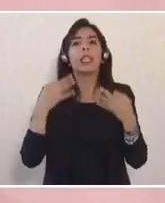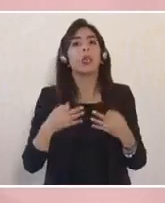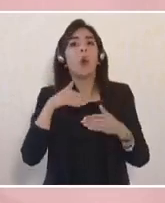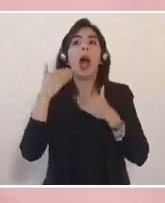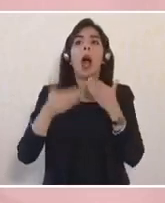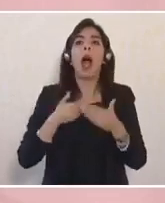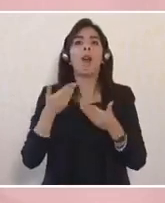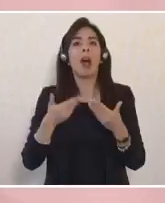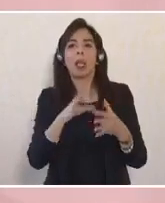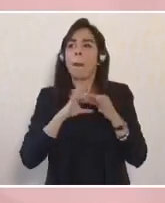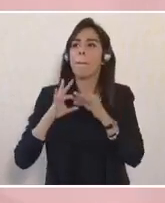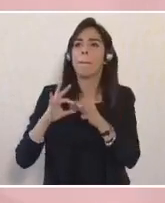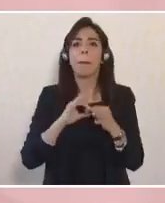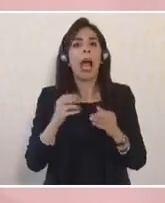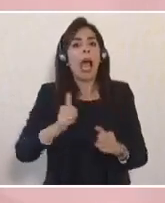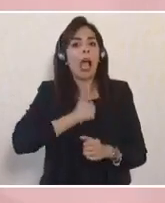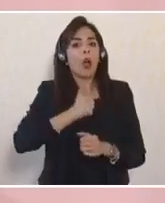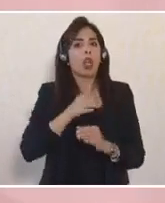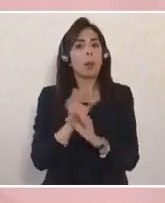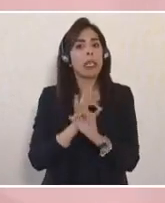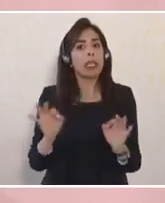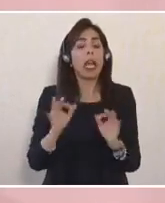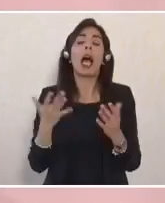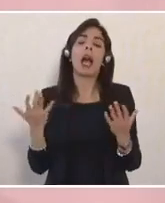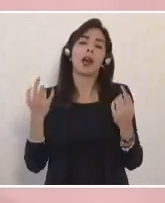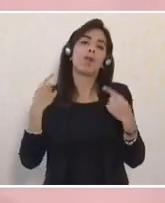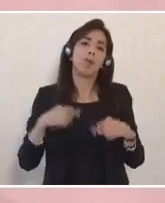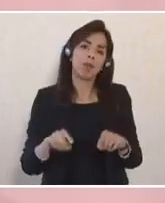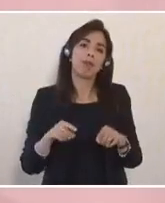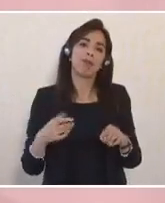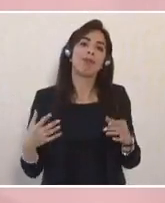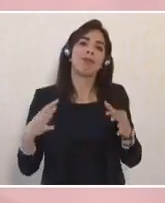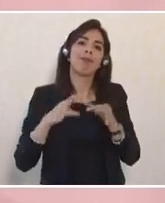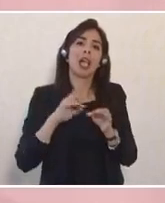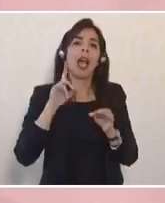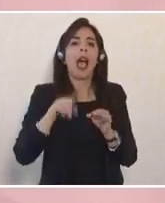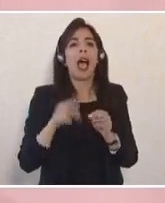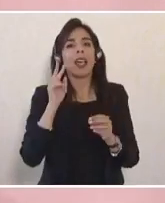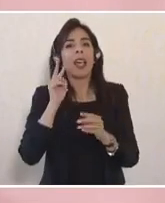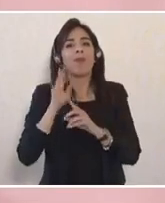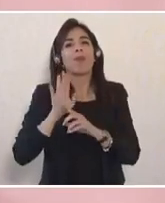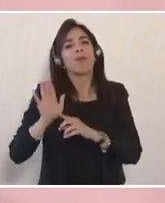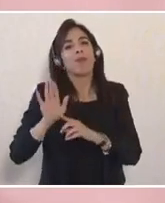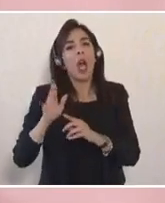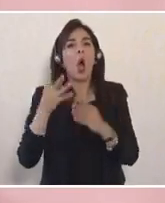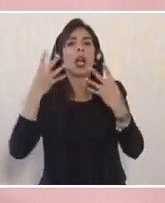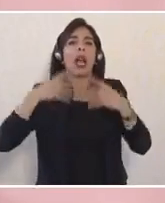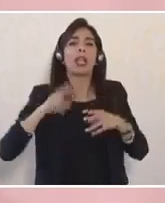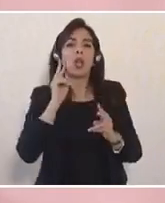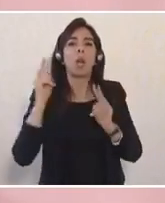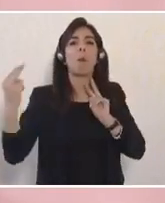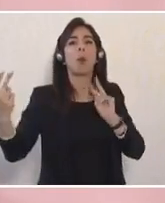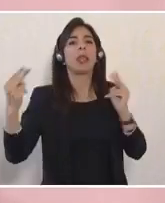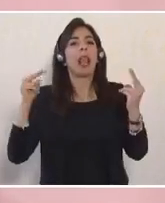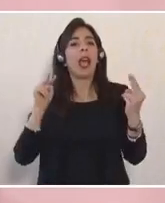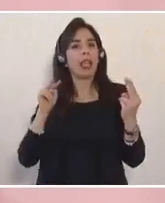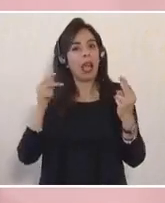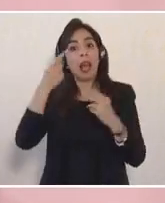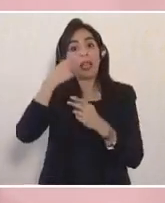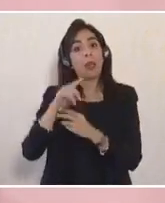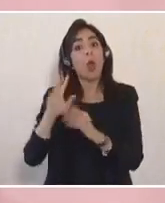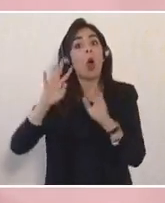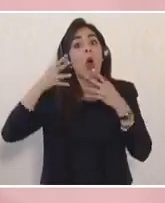egoismo? E questo è nelle mani anche delle organizzazioni multilaterali, l'Organizzazione Mondiale della Sanità, ma